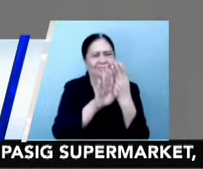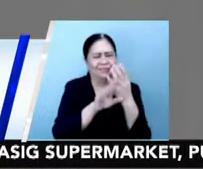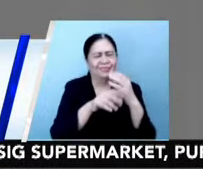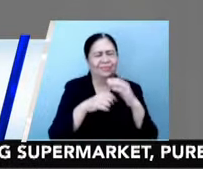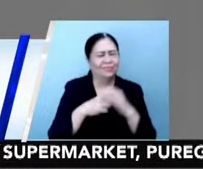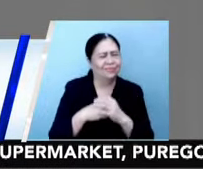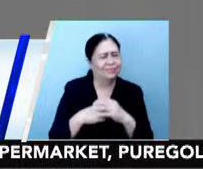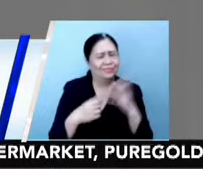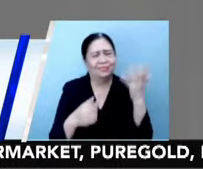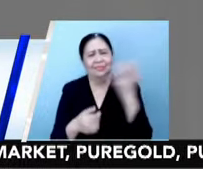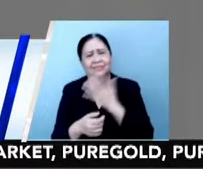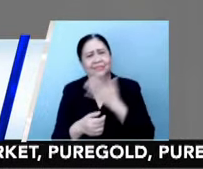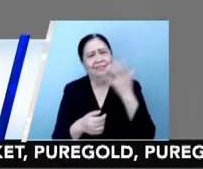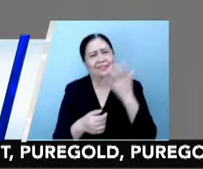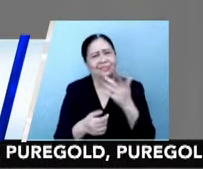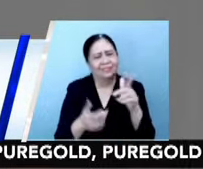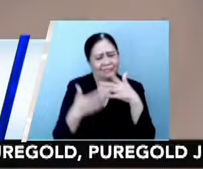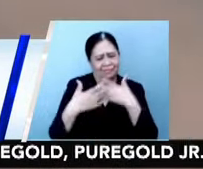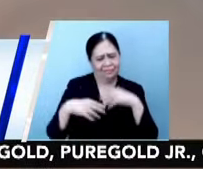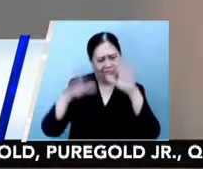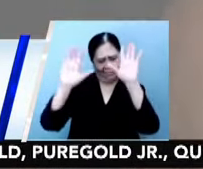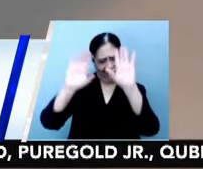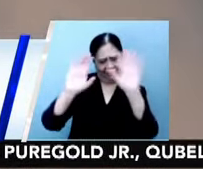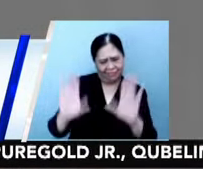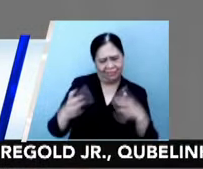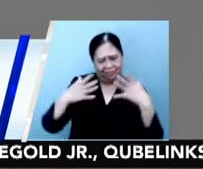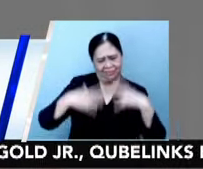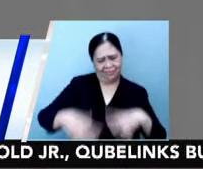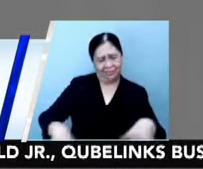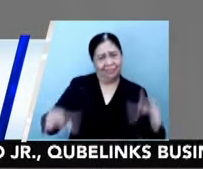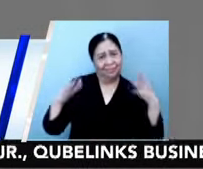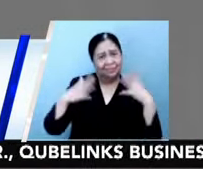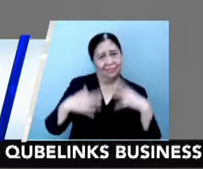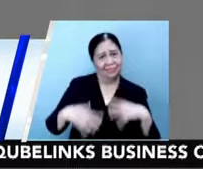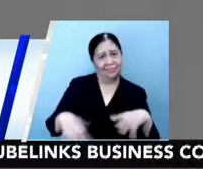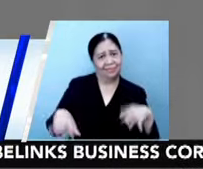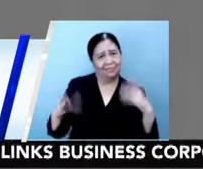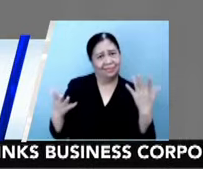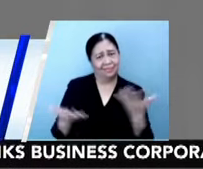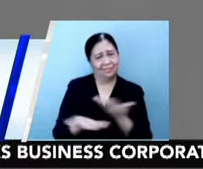Ooh, I love your dress, but you won't need it